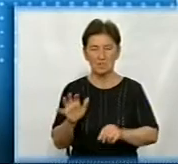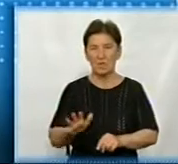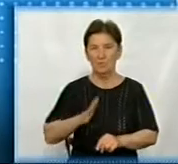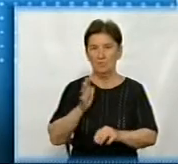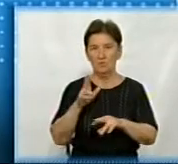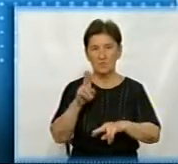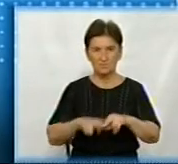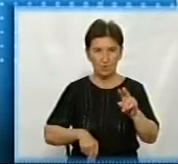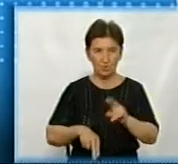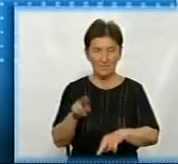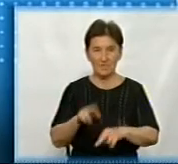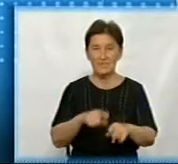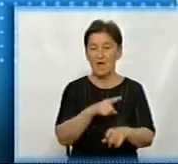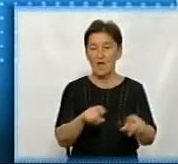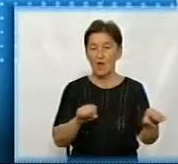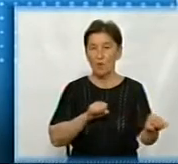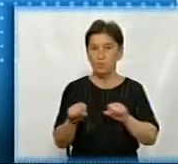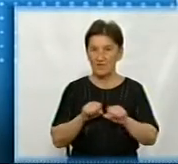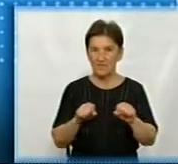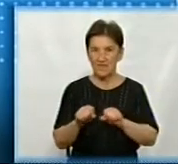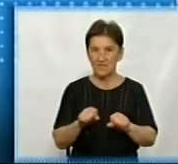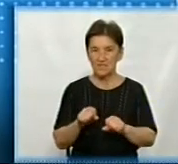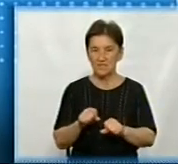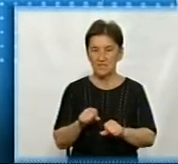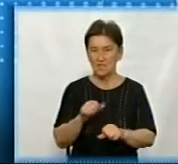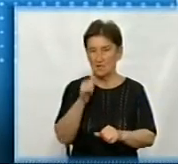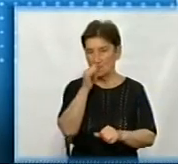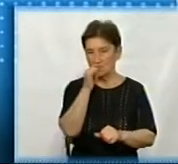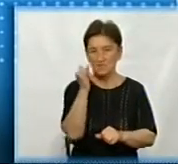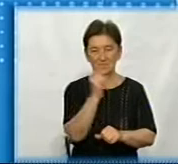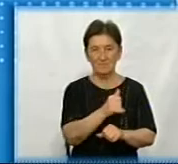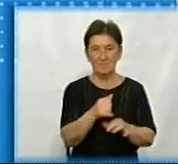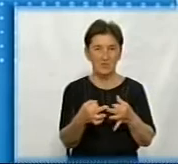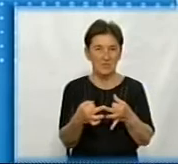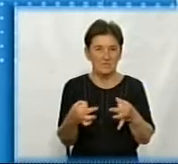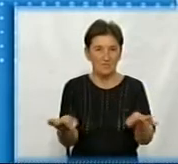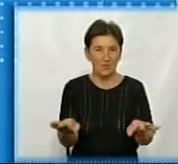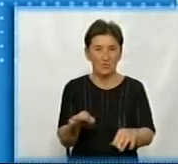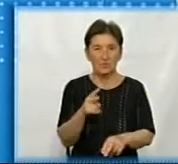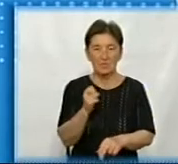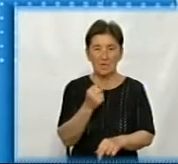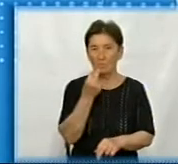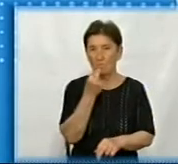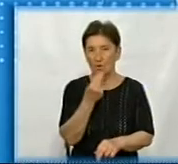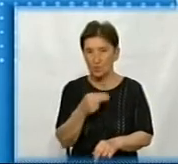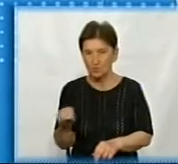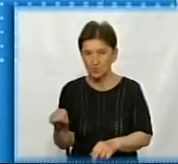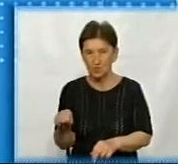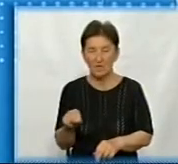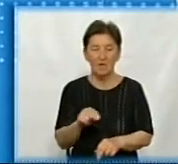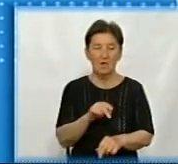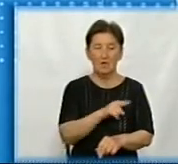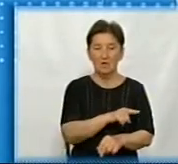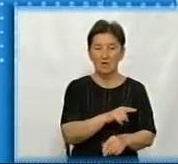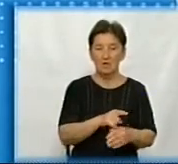котельні. Але управління комунальної власності не давало дозволу на поліпшення і на будівництво нових котельень. Тобто